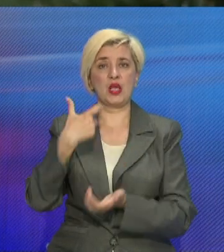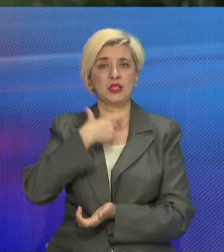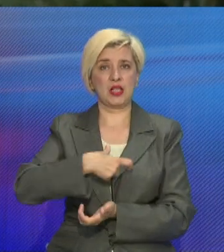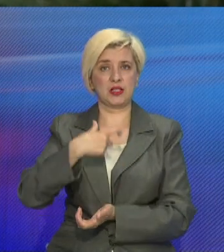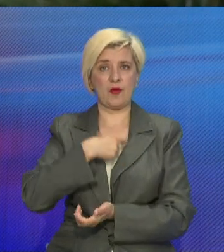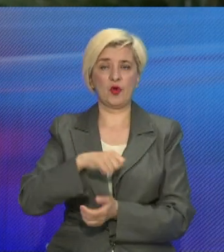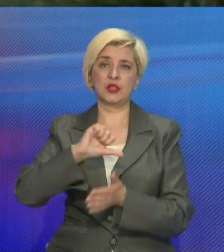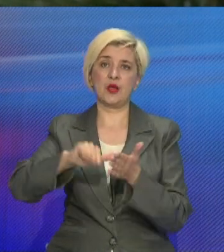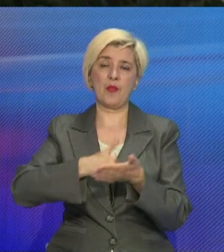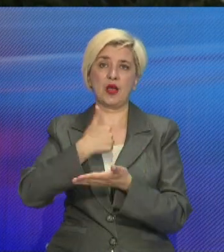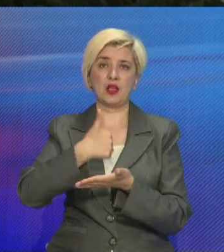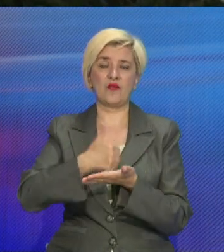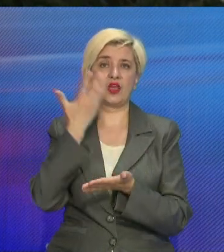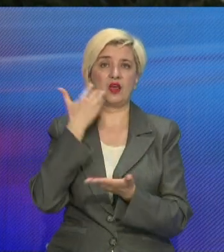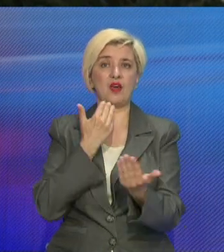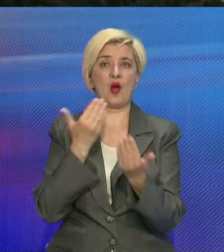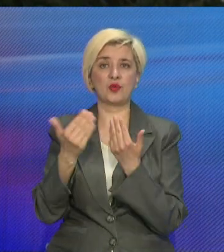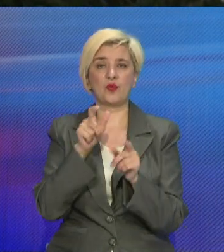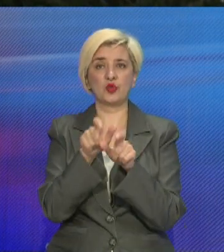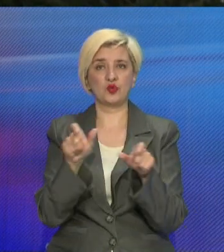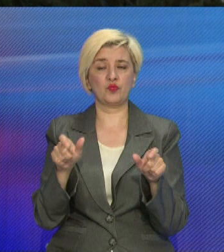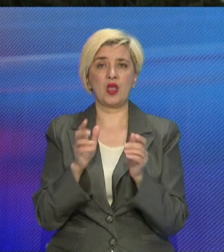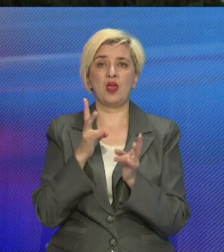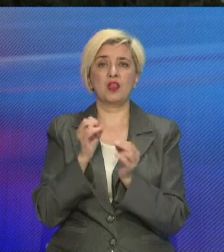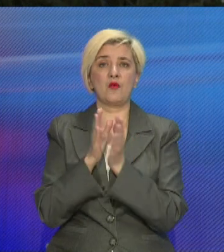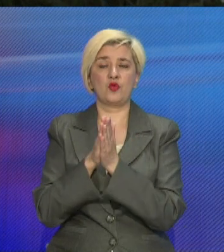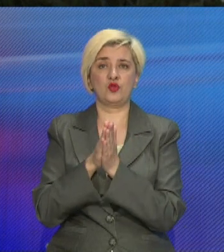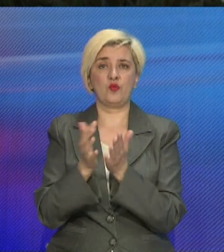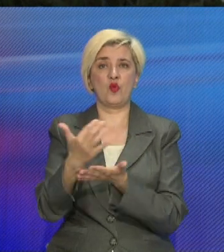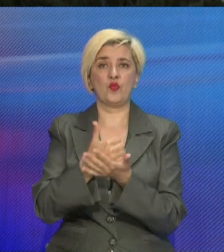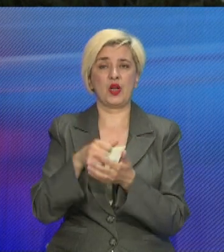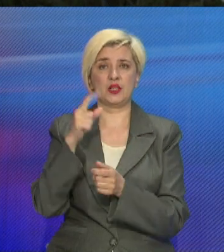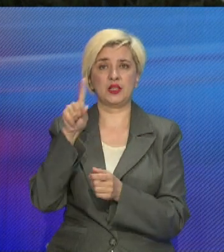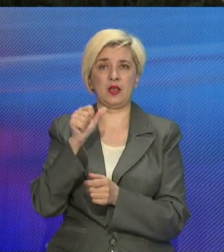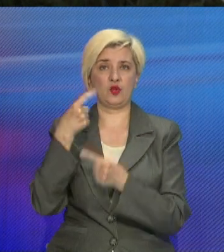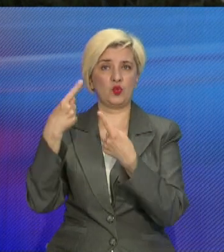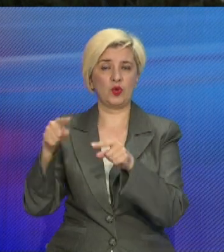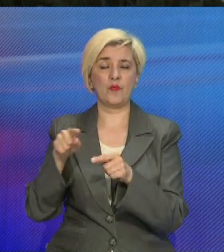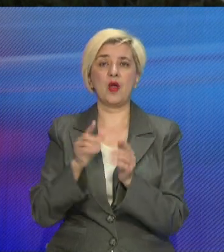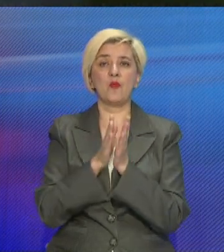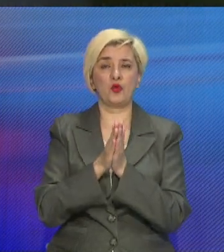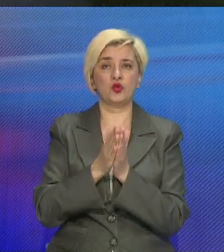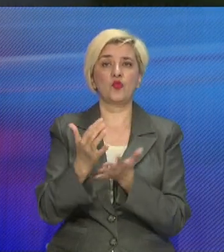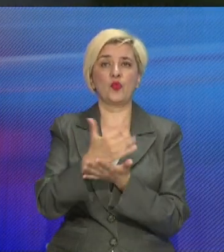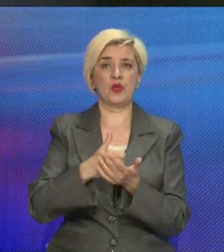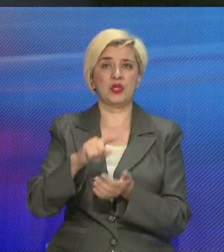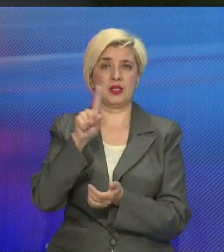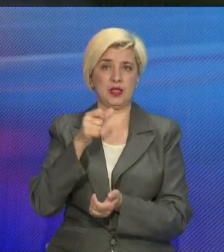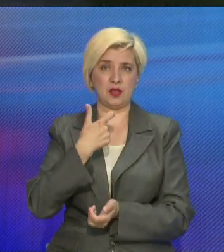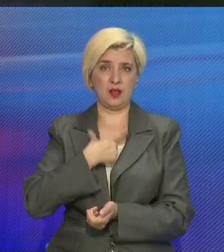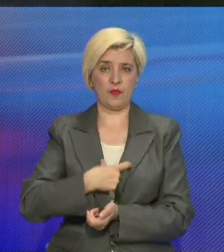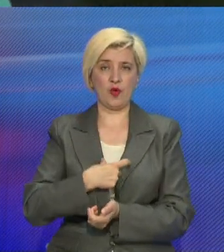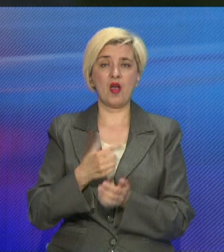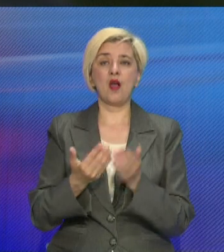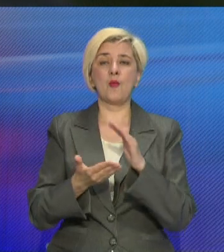мы, когда общаемся с людьми, мы не просим убирать за другими. Мы просим уберите, пожалуйста, за собой. Поэтому призываем к